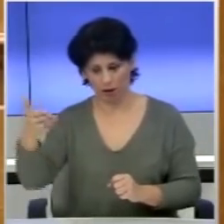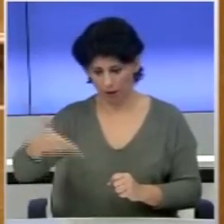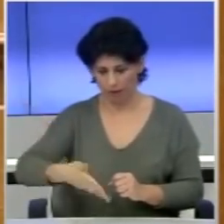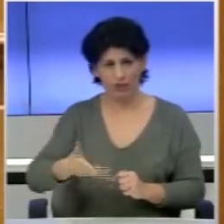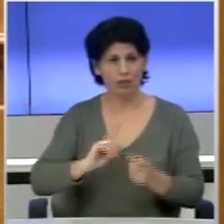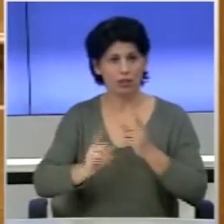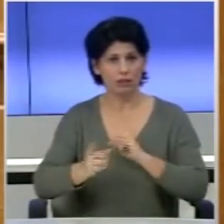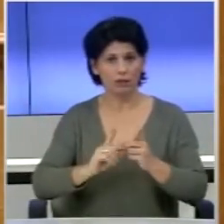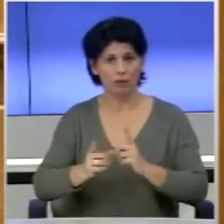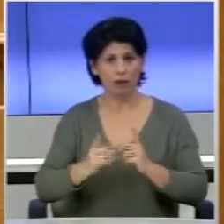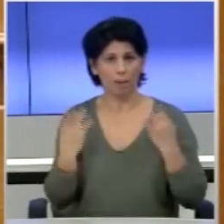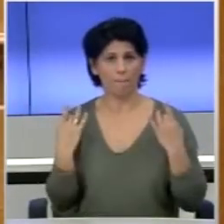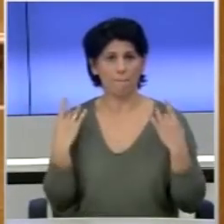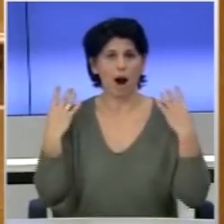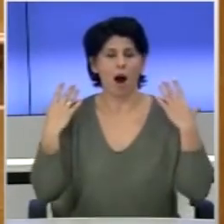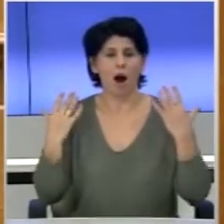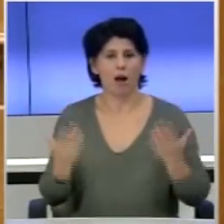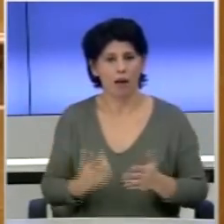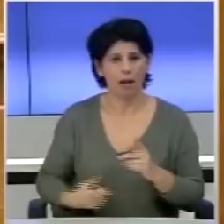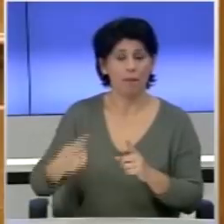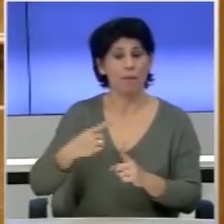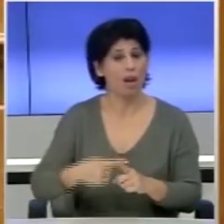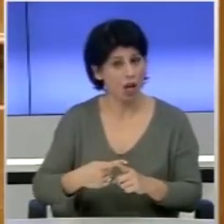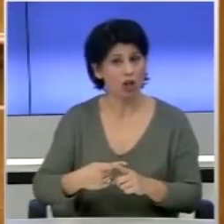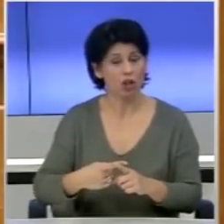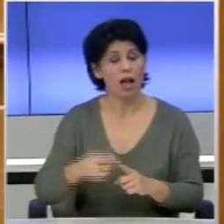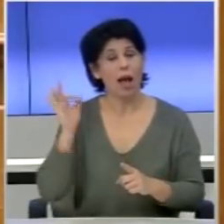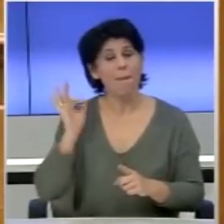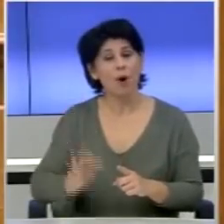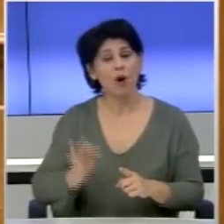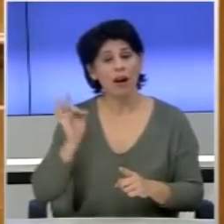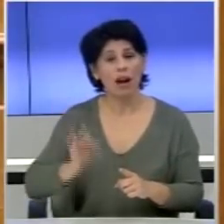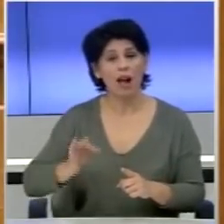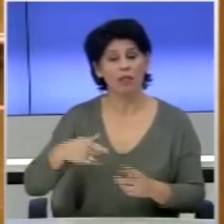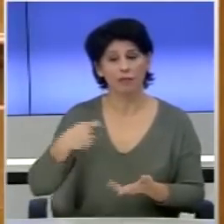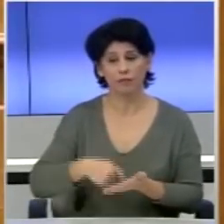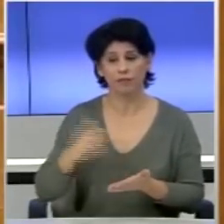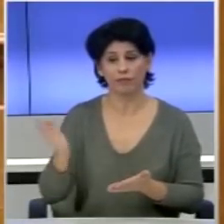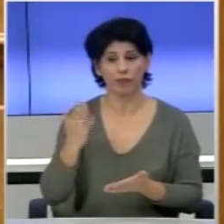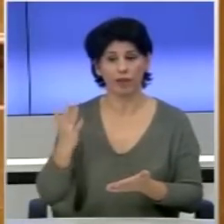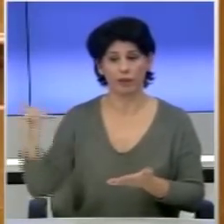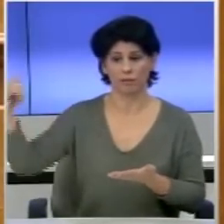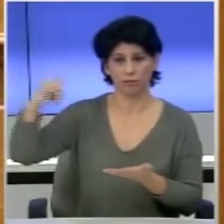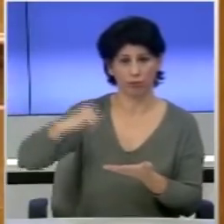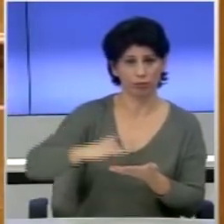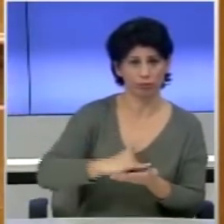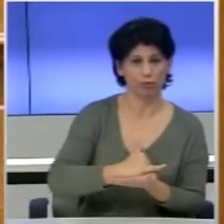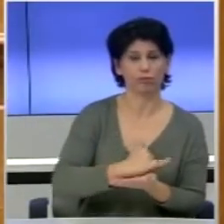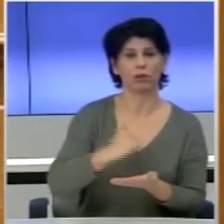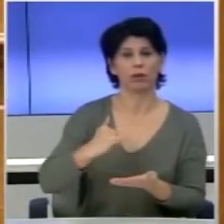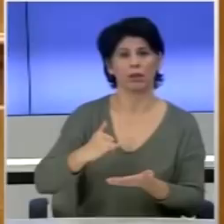σημερινή συμφωνία σας και απαλλάσσετε επιπλέον από κάθε τέλος την προσγείωση,